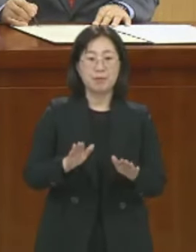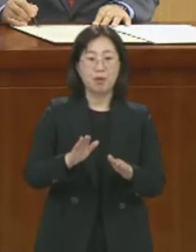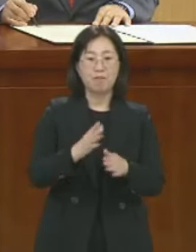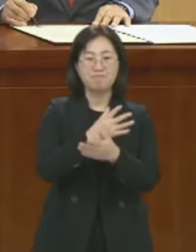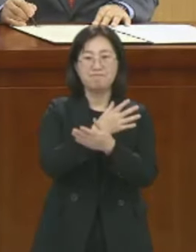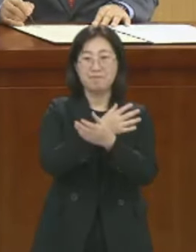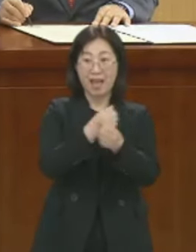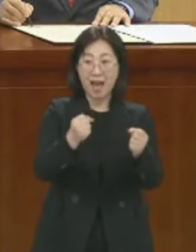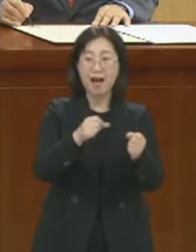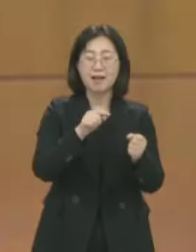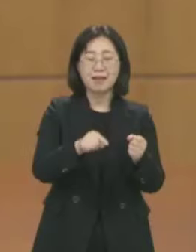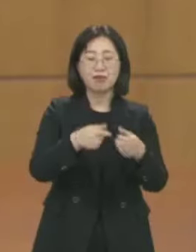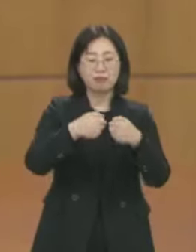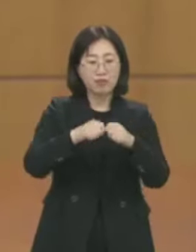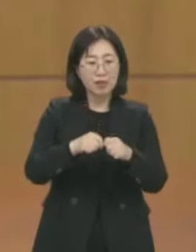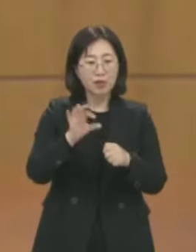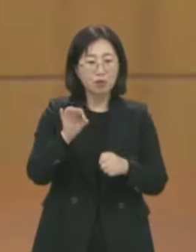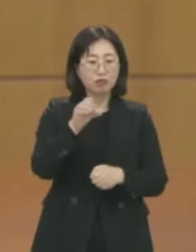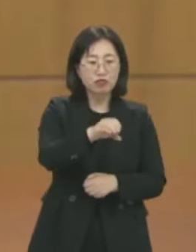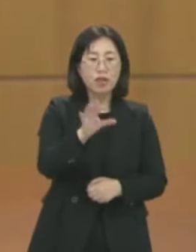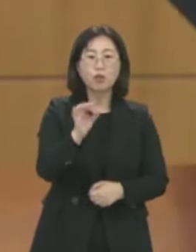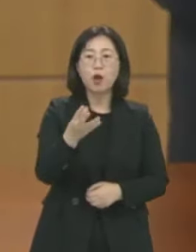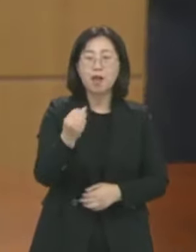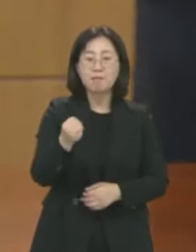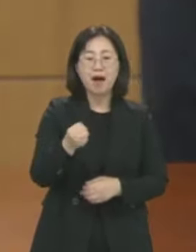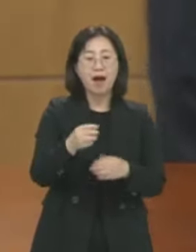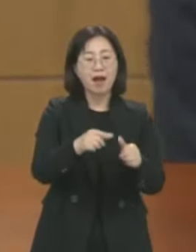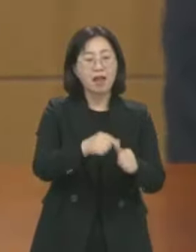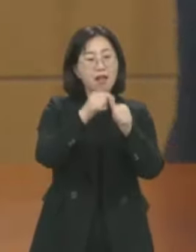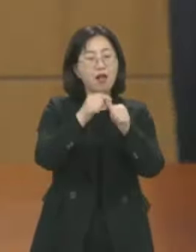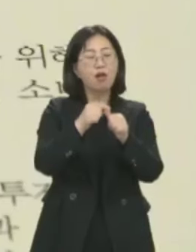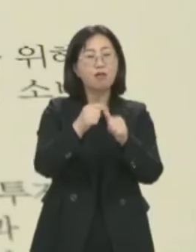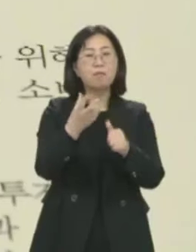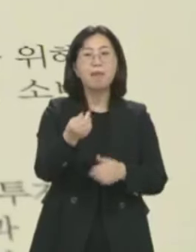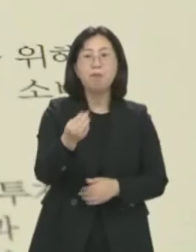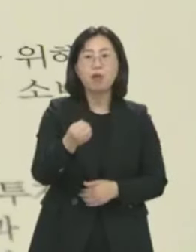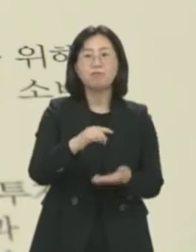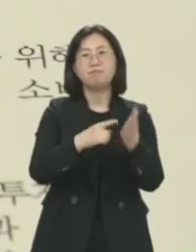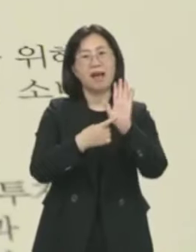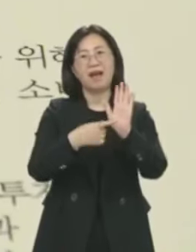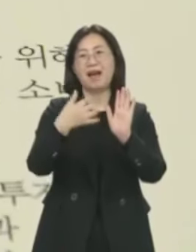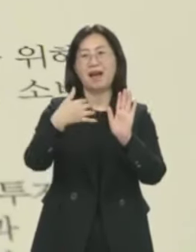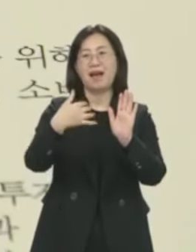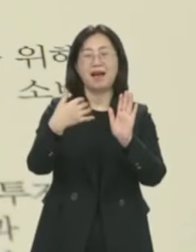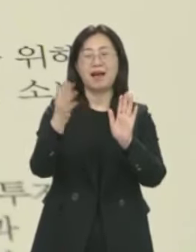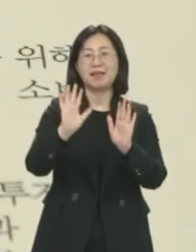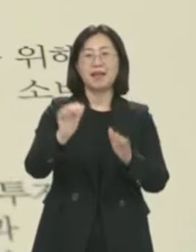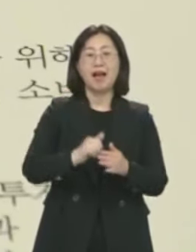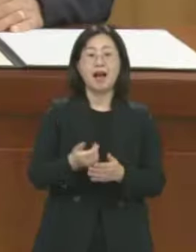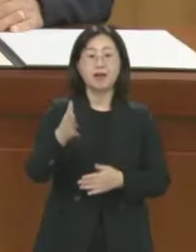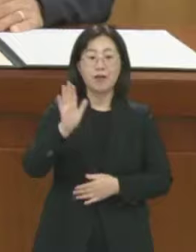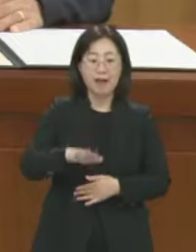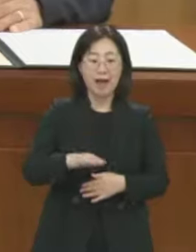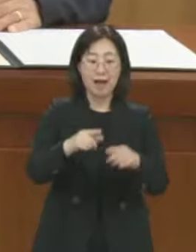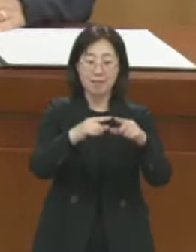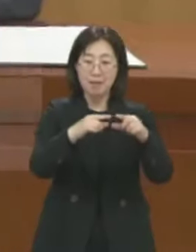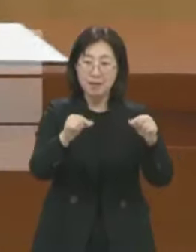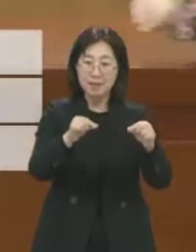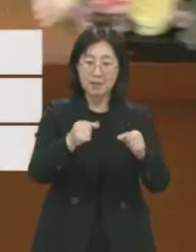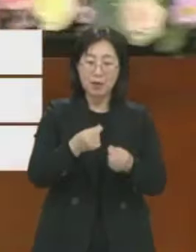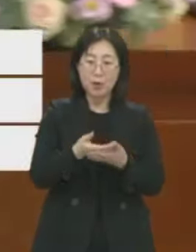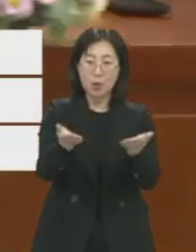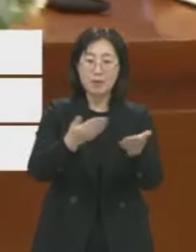MOU 체결식에선 구체적인 투자 규모와 인력 채용 규모는 밝혀지지 않았습니다. 하지만 고성능 메모리 칩에 대한